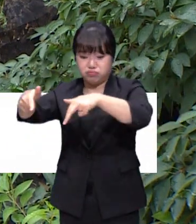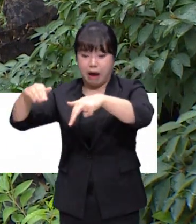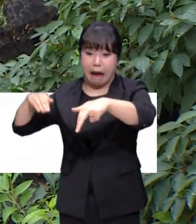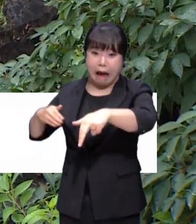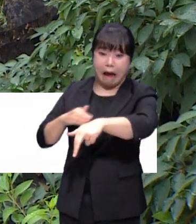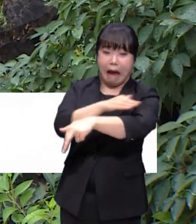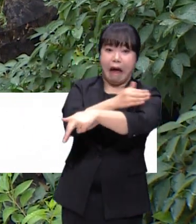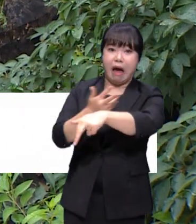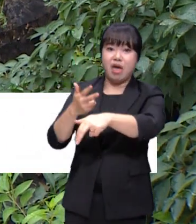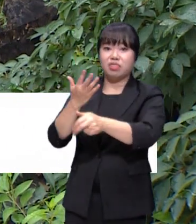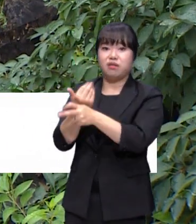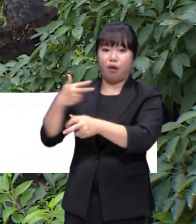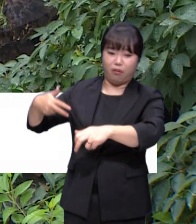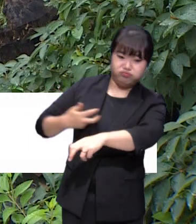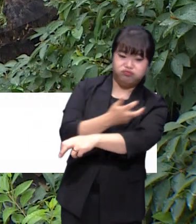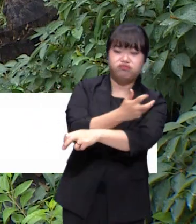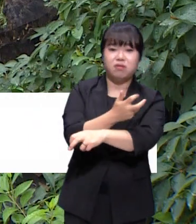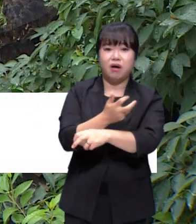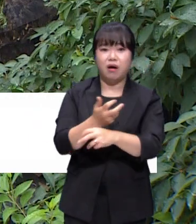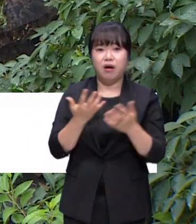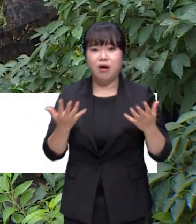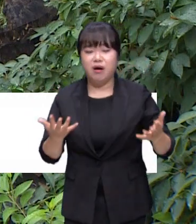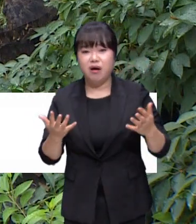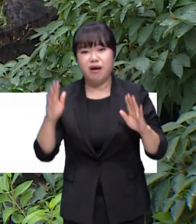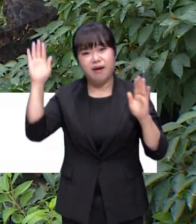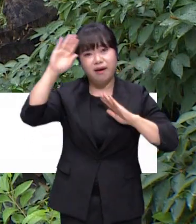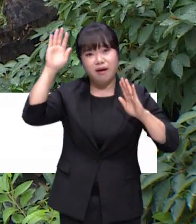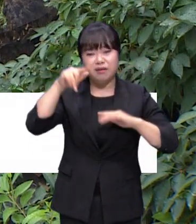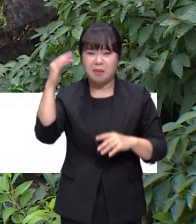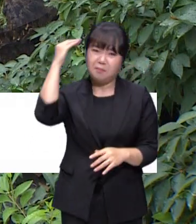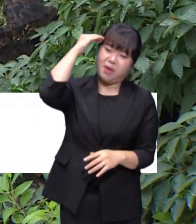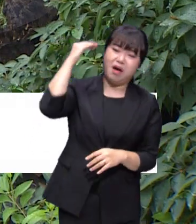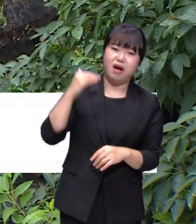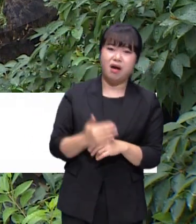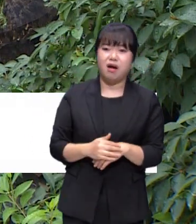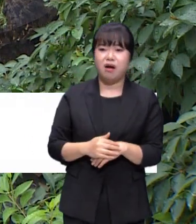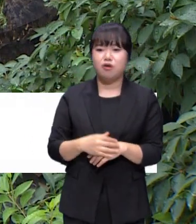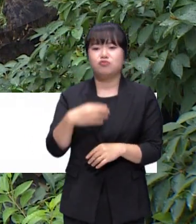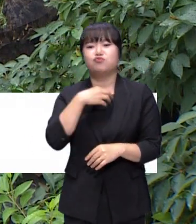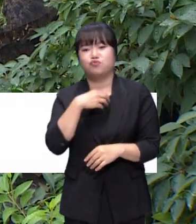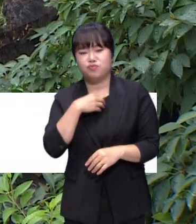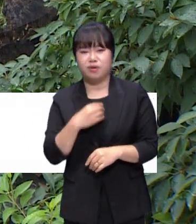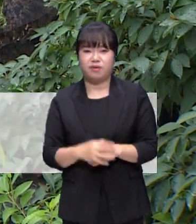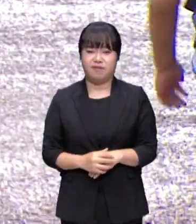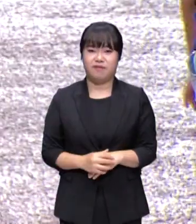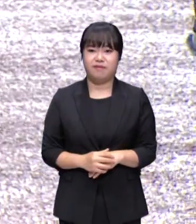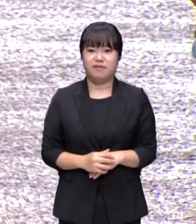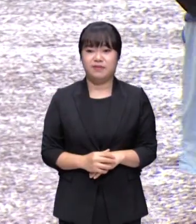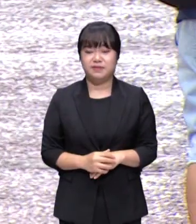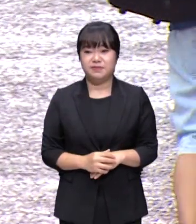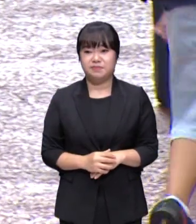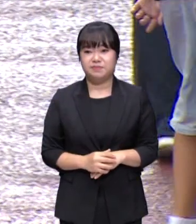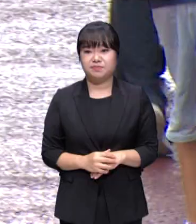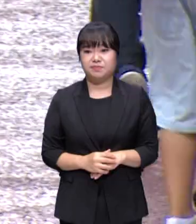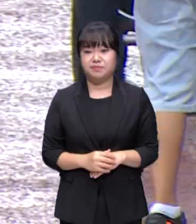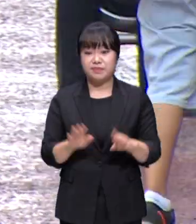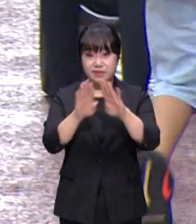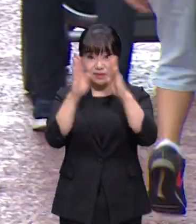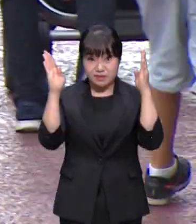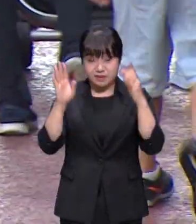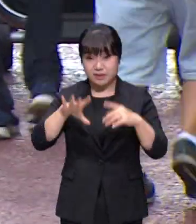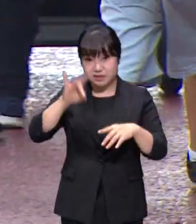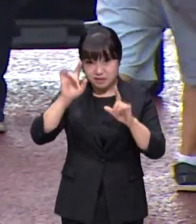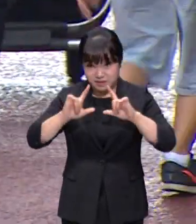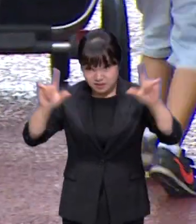지금 들어오게 됩니다. 그러면은 아이들이 예측 불가잖아요. 개학 첫날 등교 한